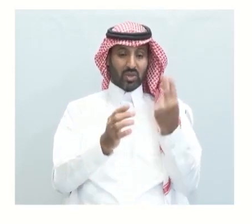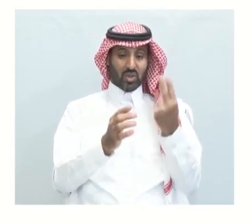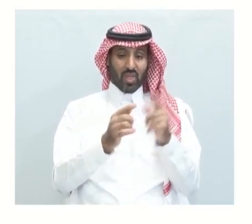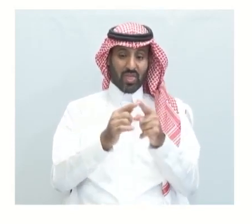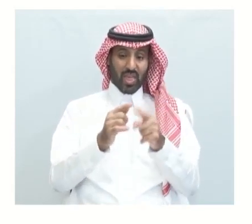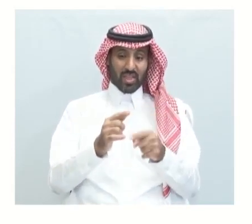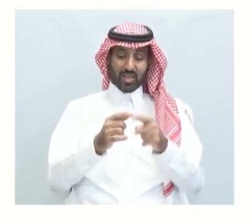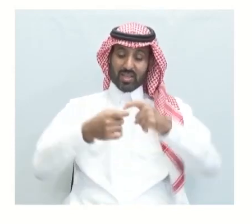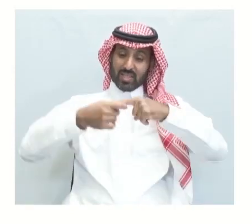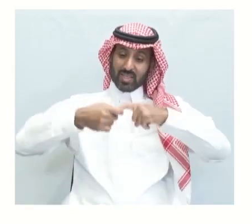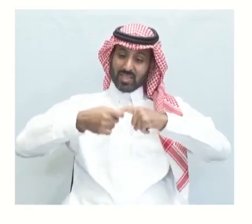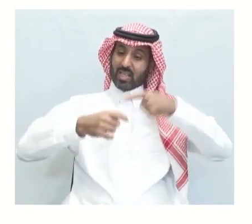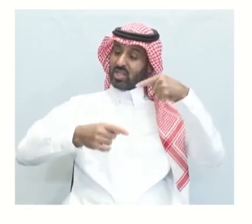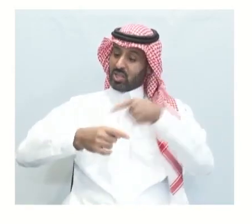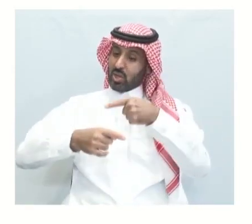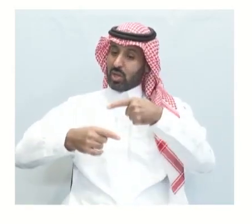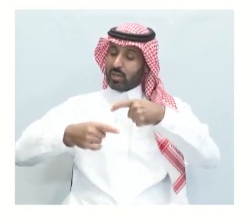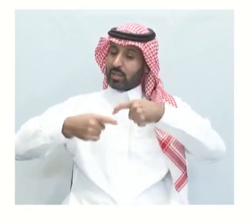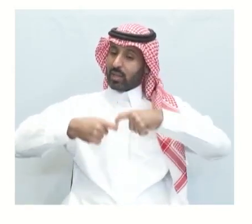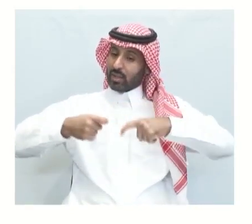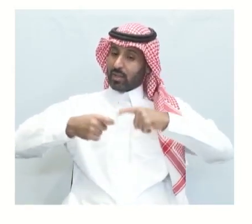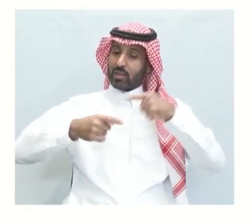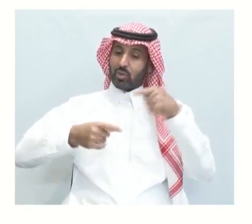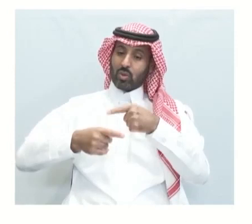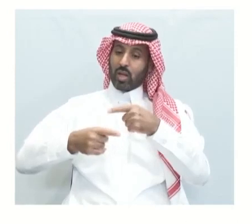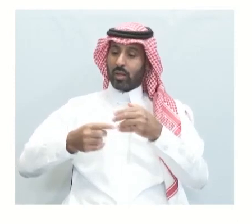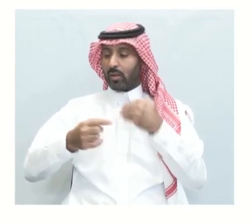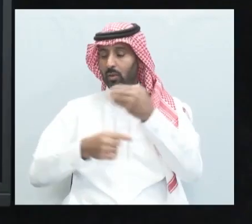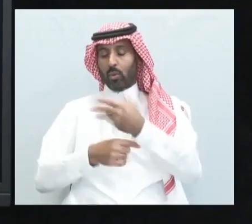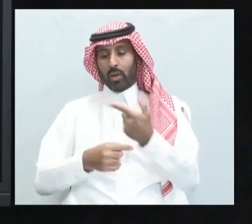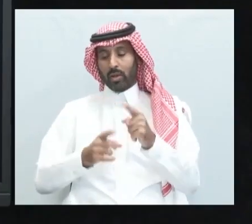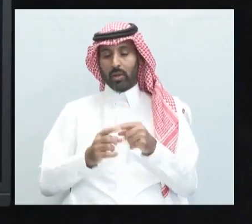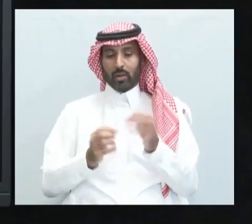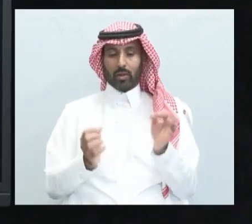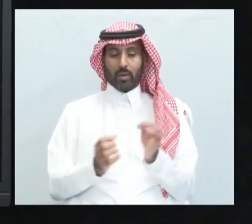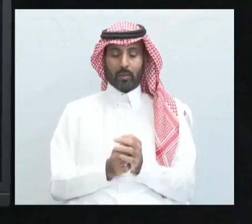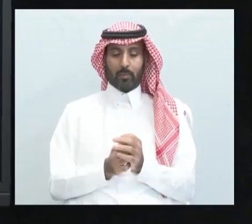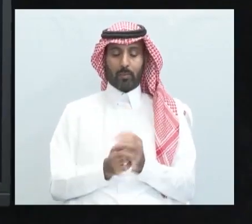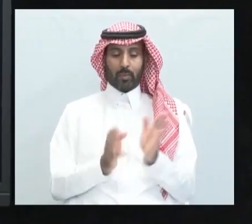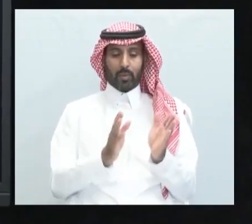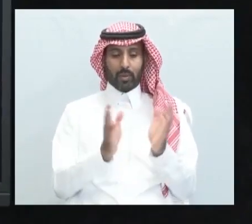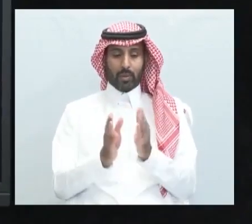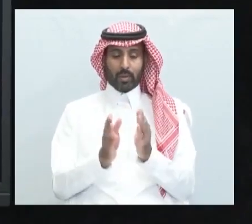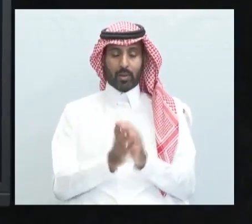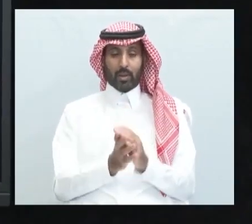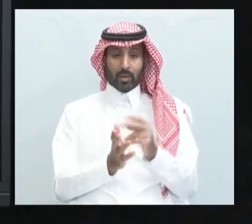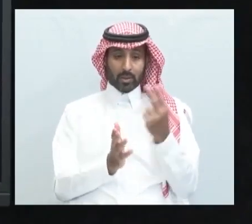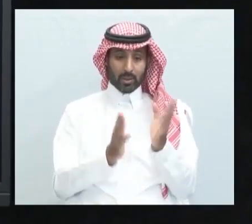والجزء الثاني هو مؤشر للعقده التاليه اذا الجزء الثاني من